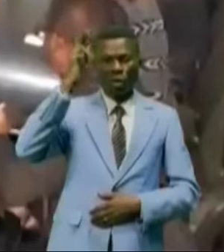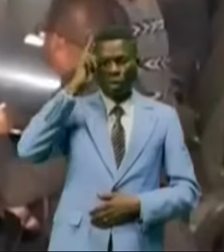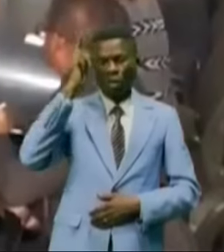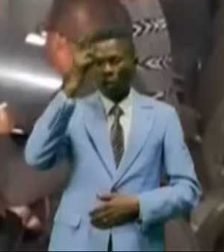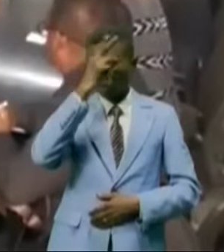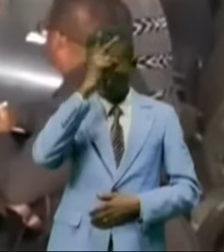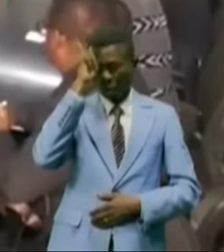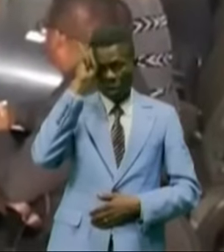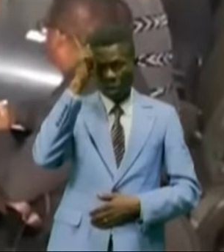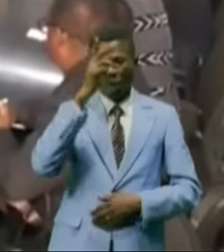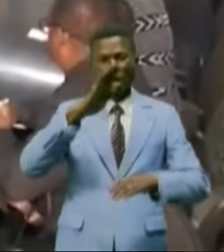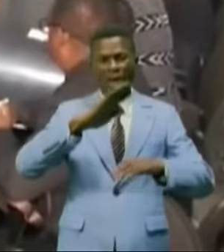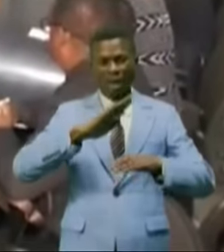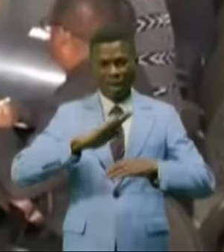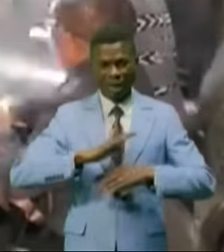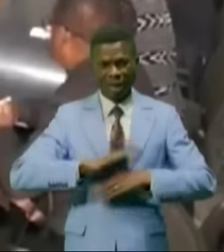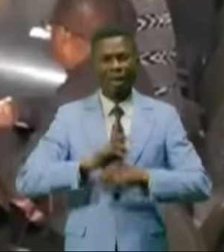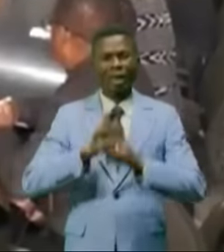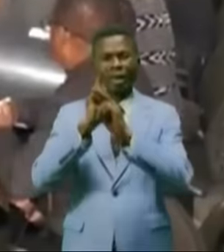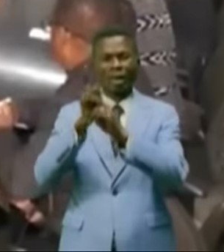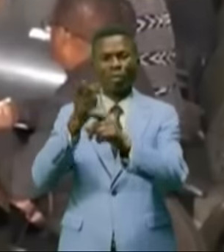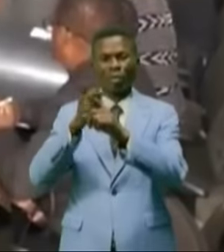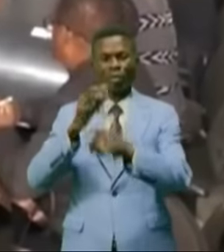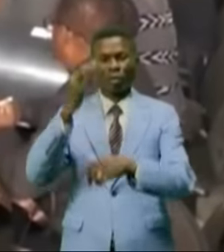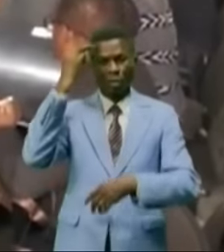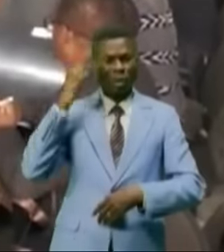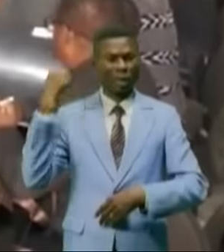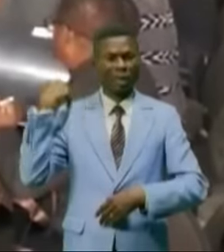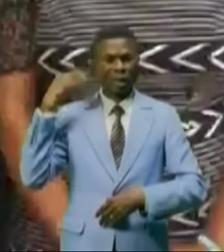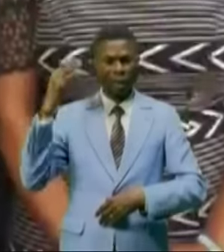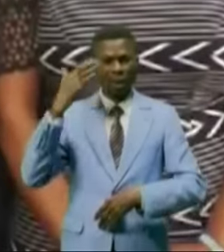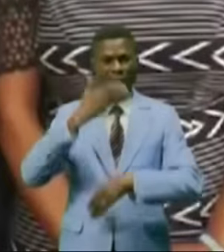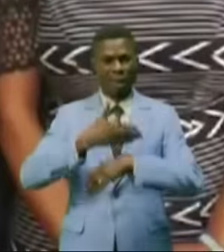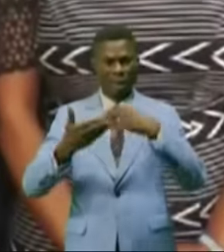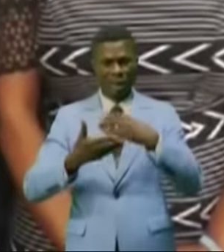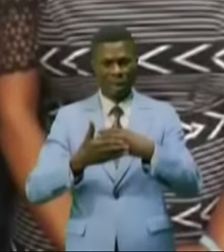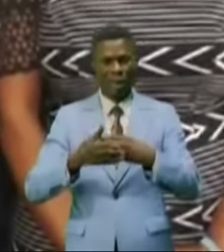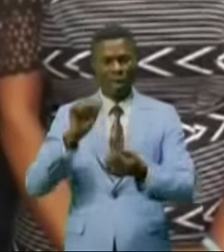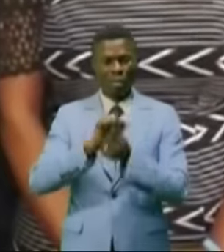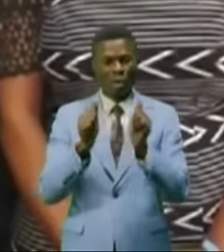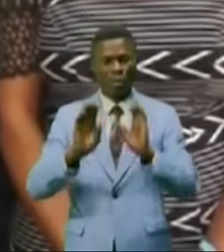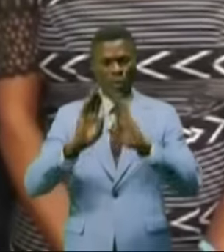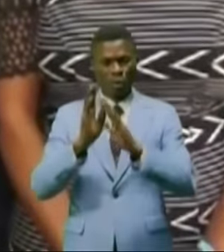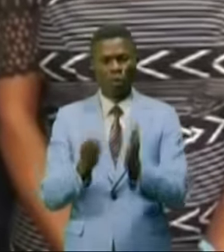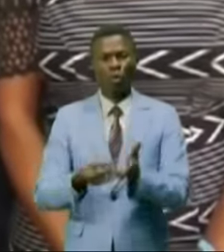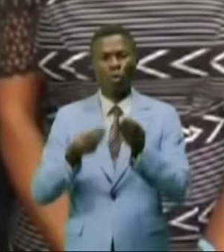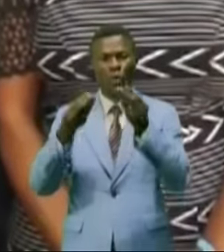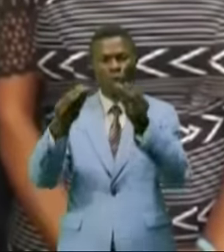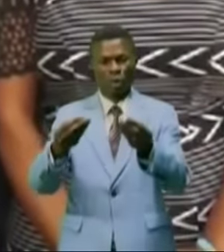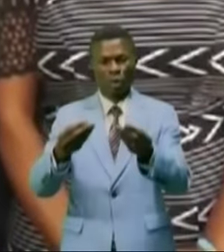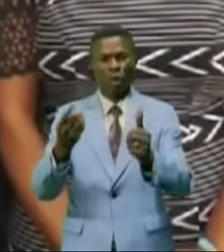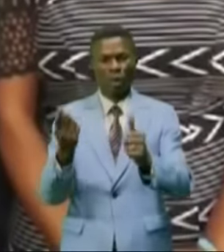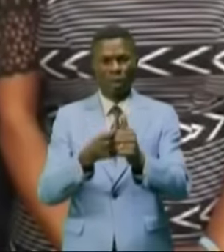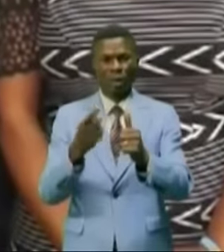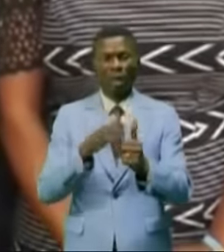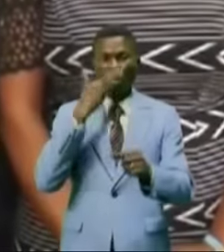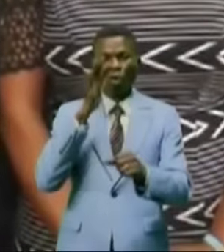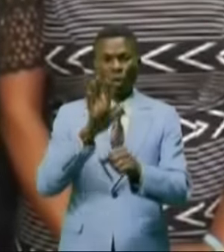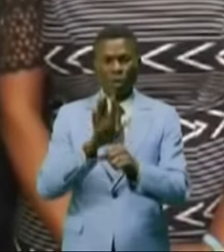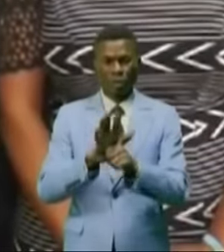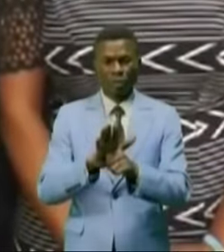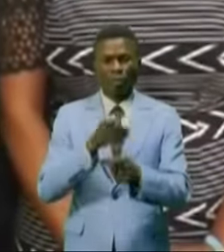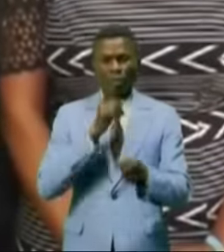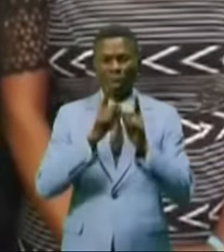disent satisfaits des réponses du ministre d'État sur leurs différentes préoccupations, qui d'ailleurs a promis de